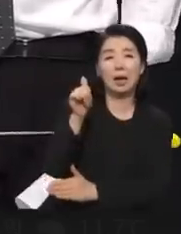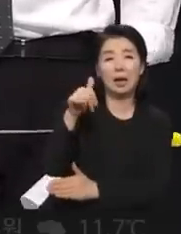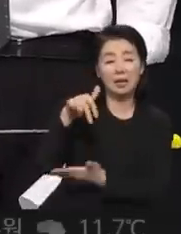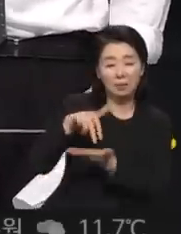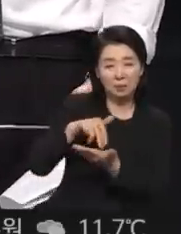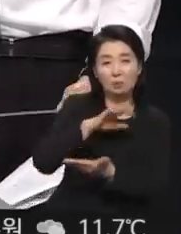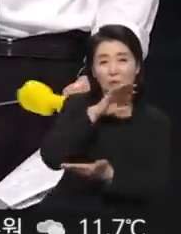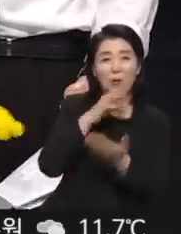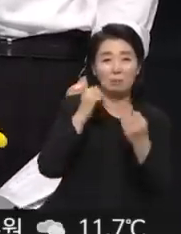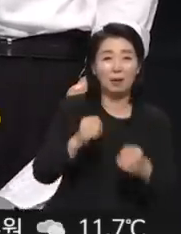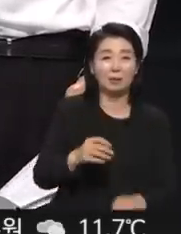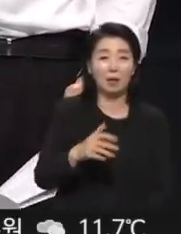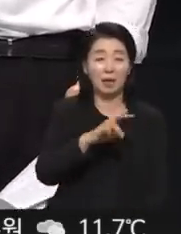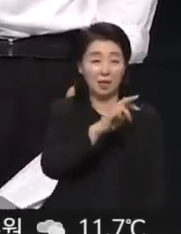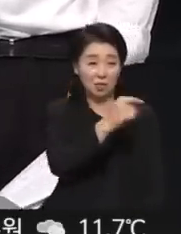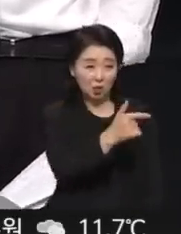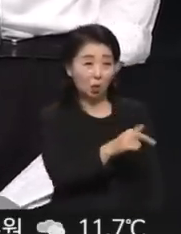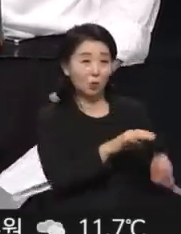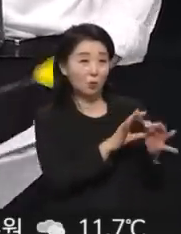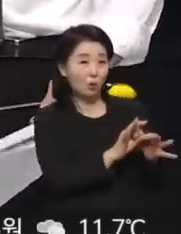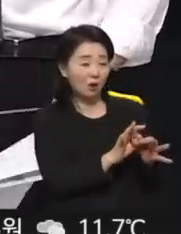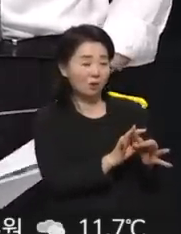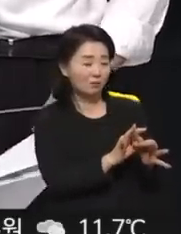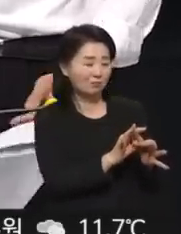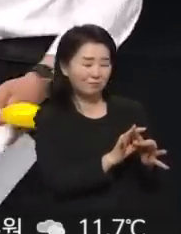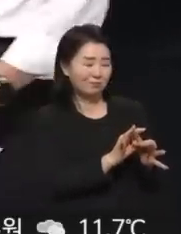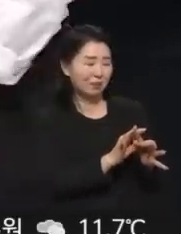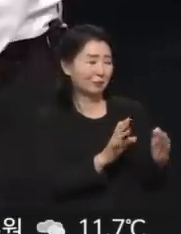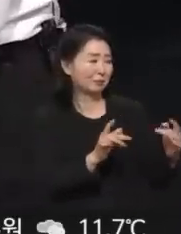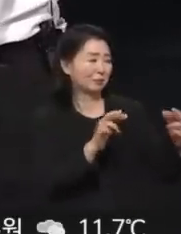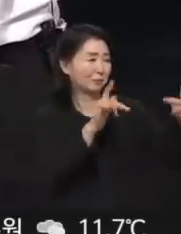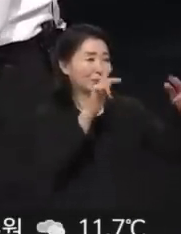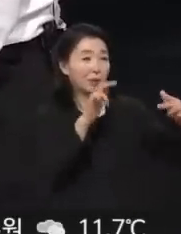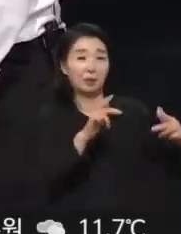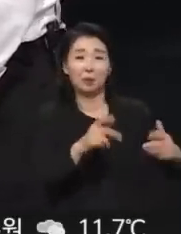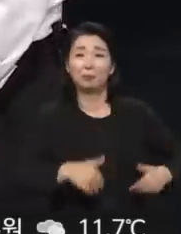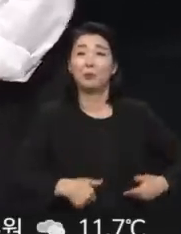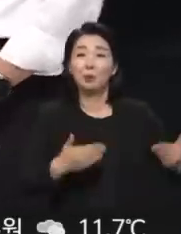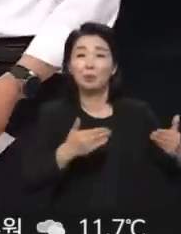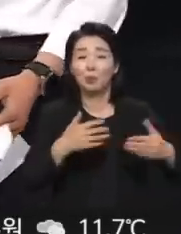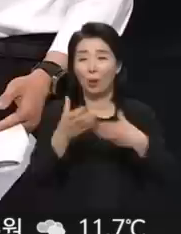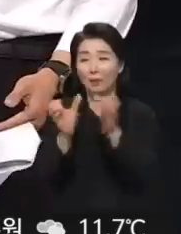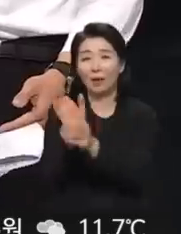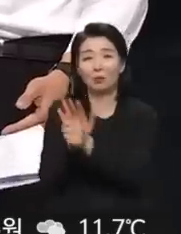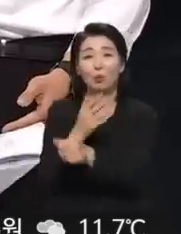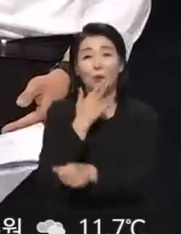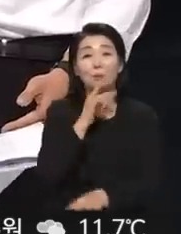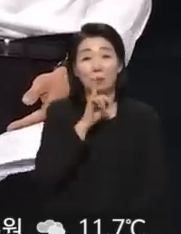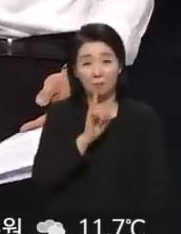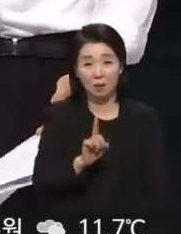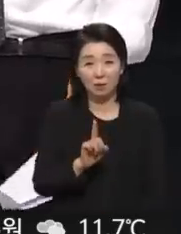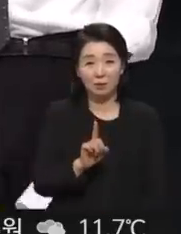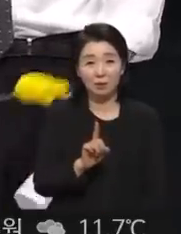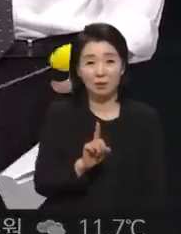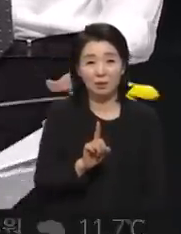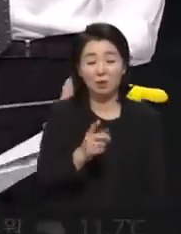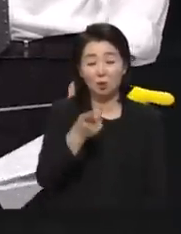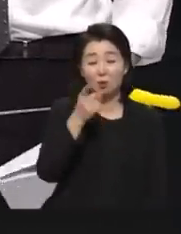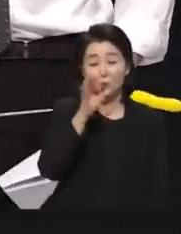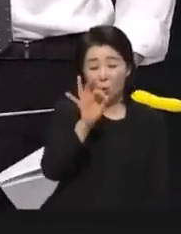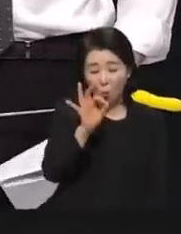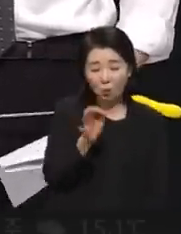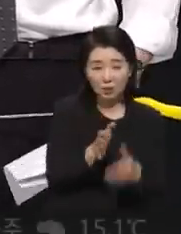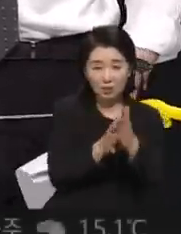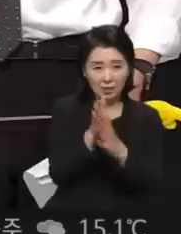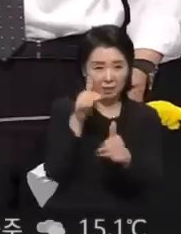합니다. 전 씨와 관련된 이 불필요한 논쟁은 당에 전혀 도움이 되지 않는다라면서 홍 시장을